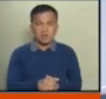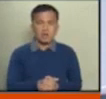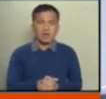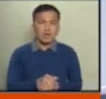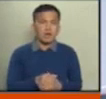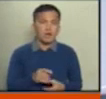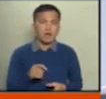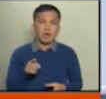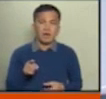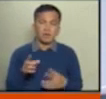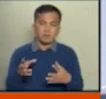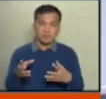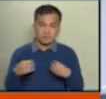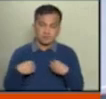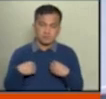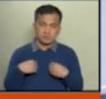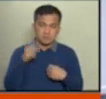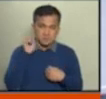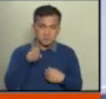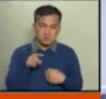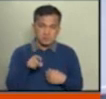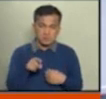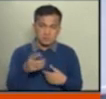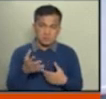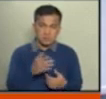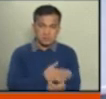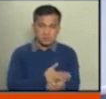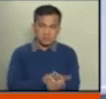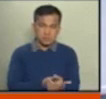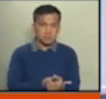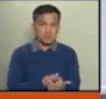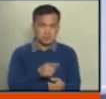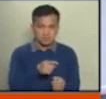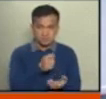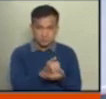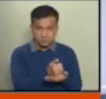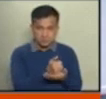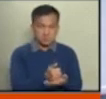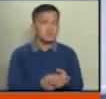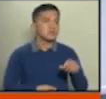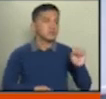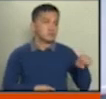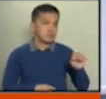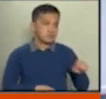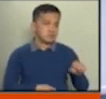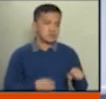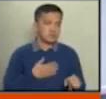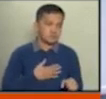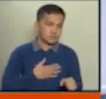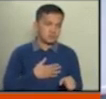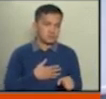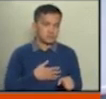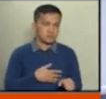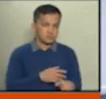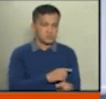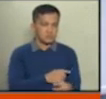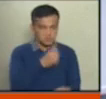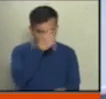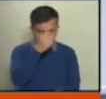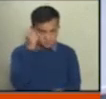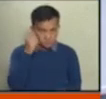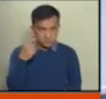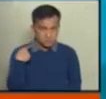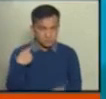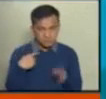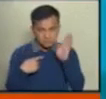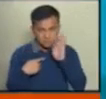sumalo ay yung tita? Ang kapatid ko po na walang anak. Yun po yung tumutulong? Opo. Siya po ang gusto talaga makapagtapos namin ng pag-aaral yan. May kuya po